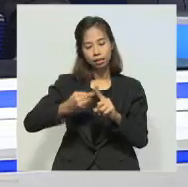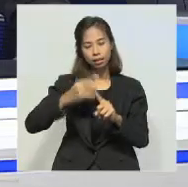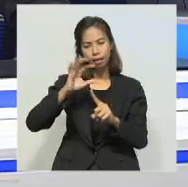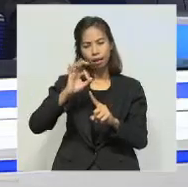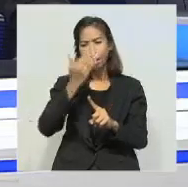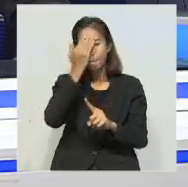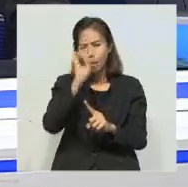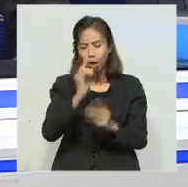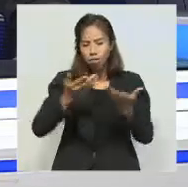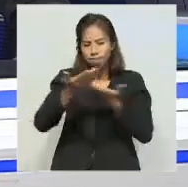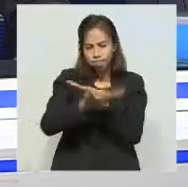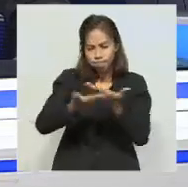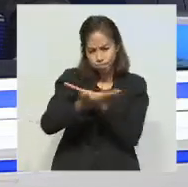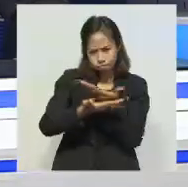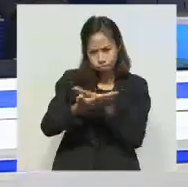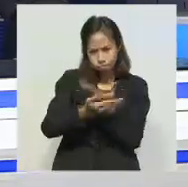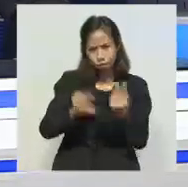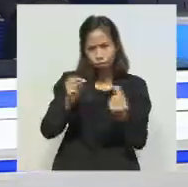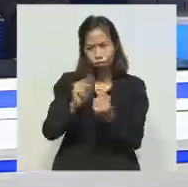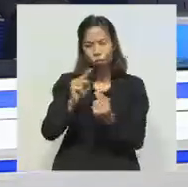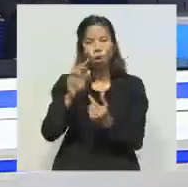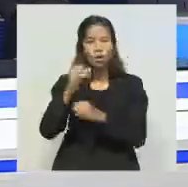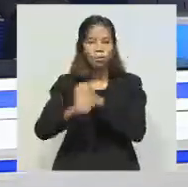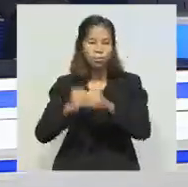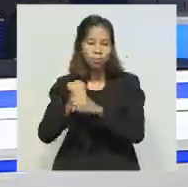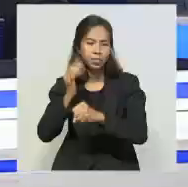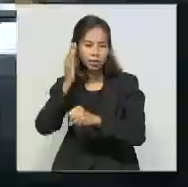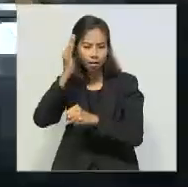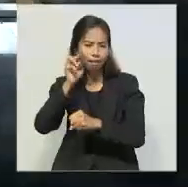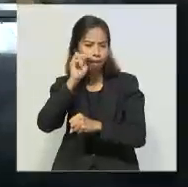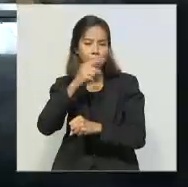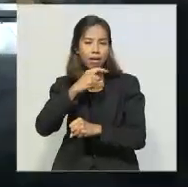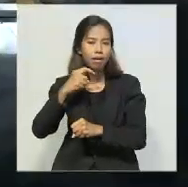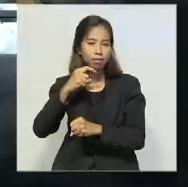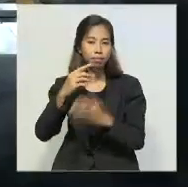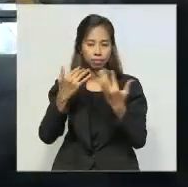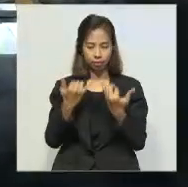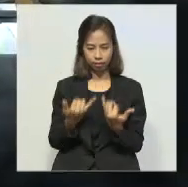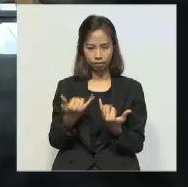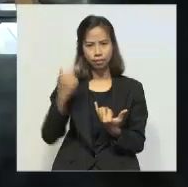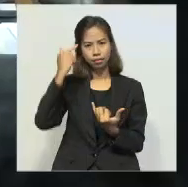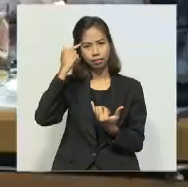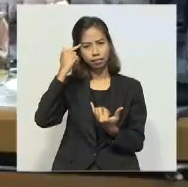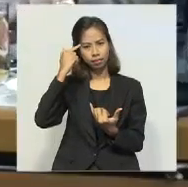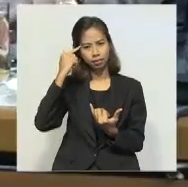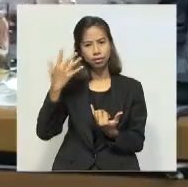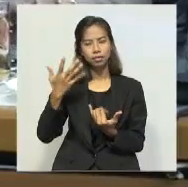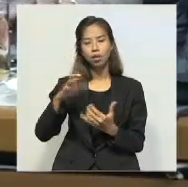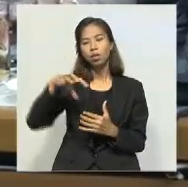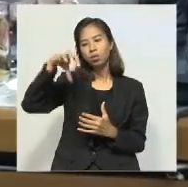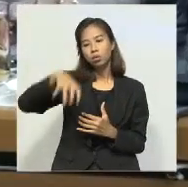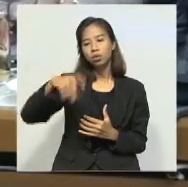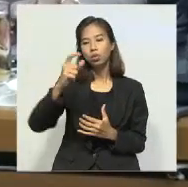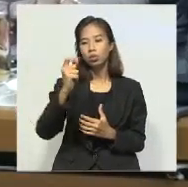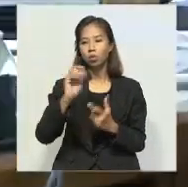งหาหรือแผนรบมือพ้นที่เสี่ยงในช่วงหนาแงของปีหน้าค่ะจากการคาดการฝนของกรมอุตุ